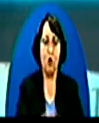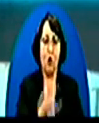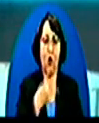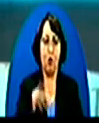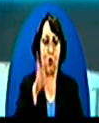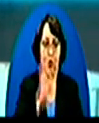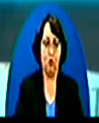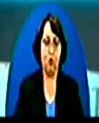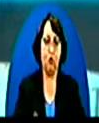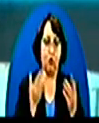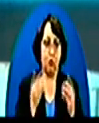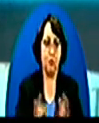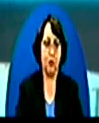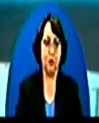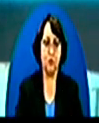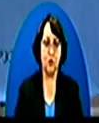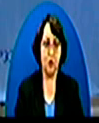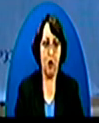байна.